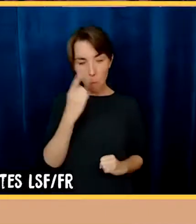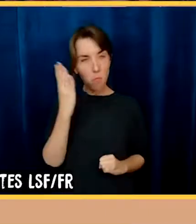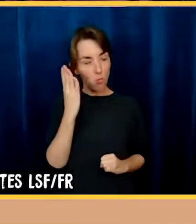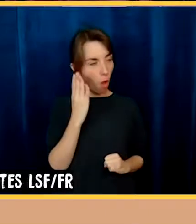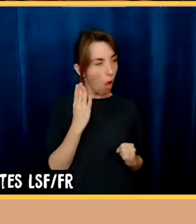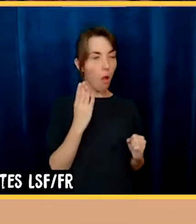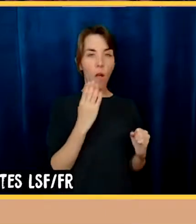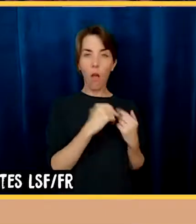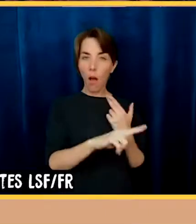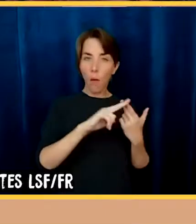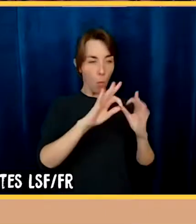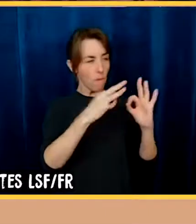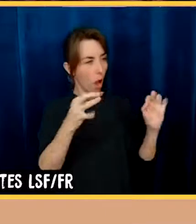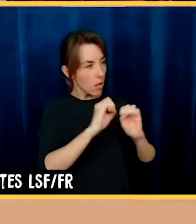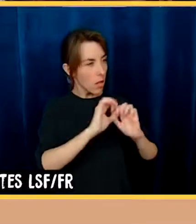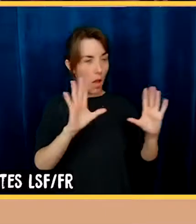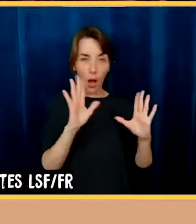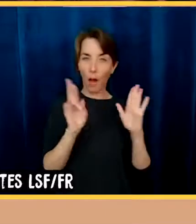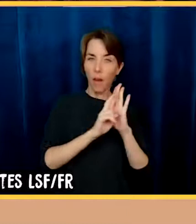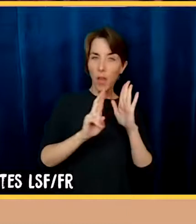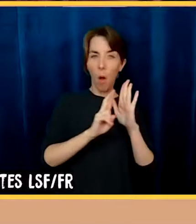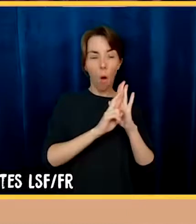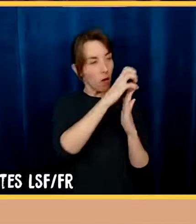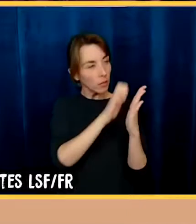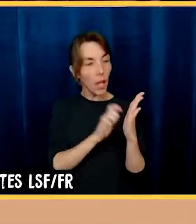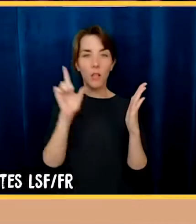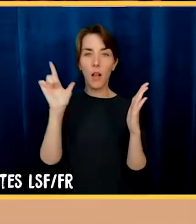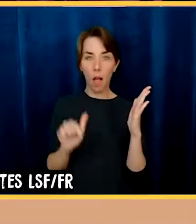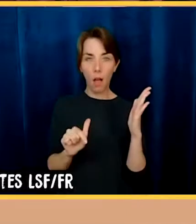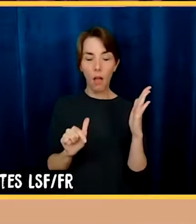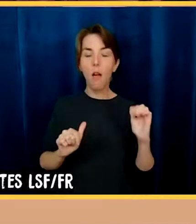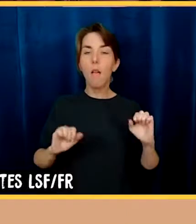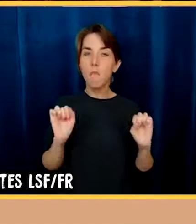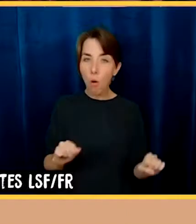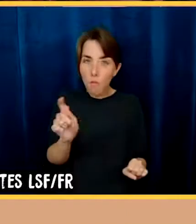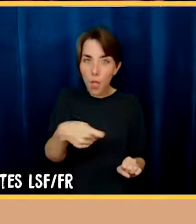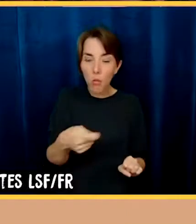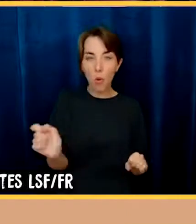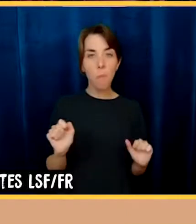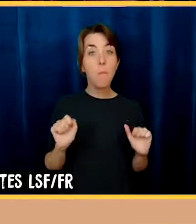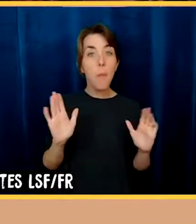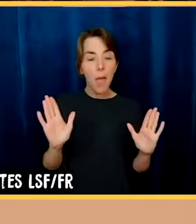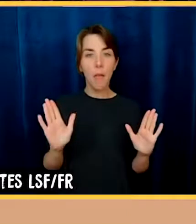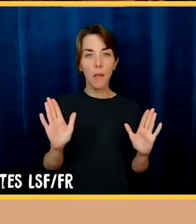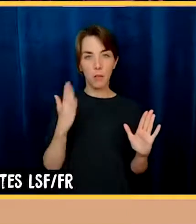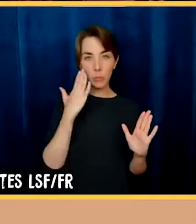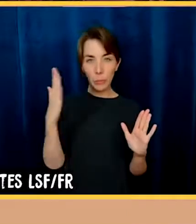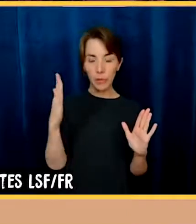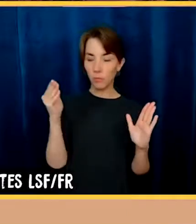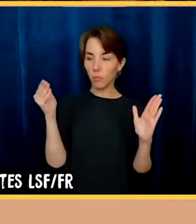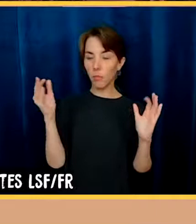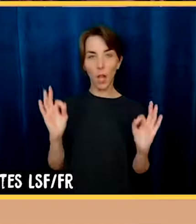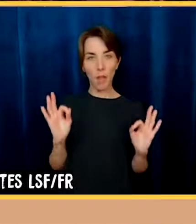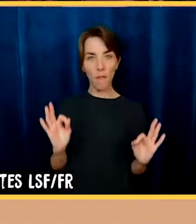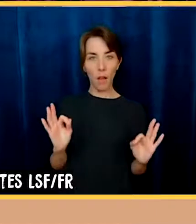réponses spirituelles et qu'elles aient besoin de réponses textuelles, en fait, mais si on veut parler de confrontation